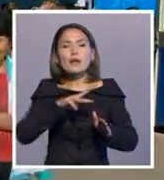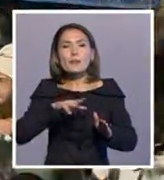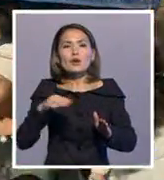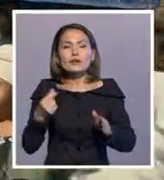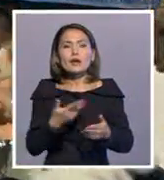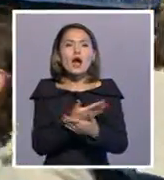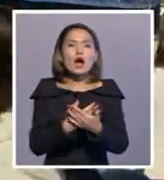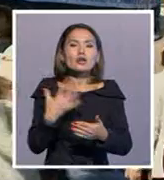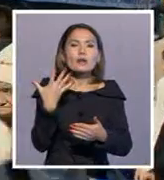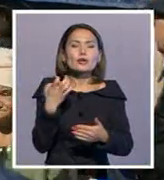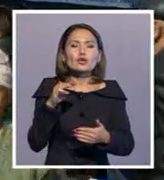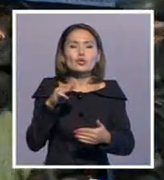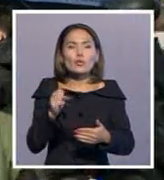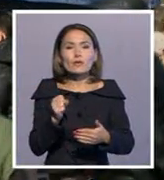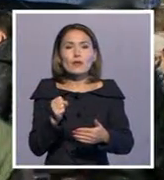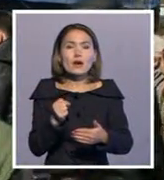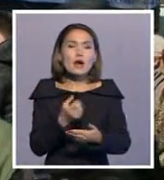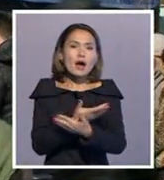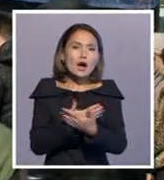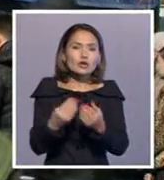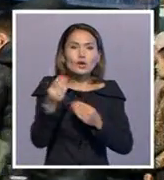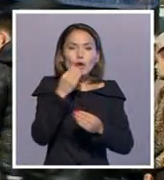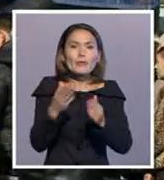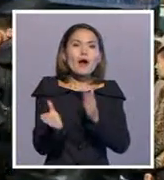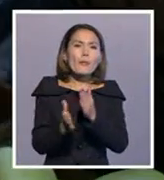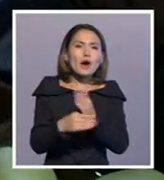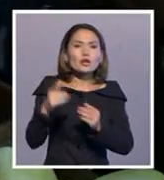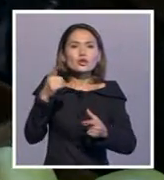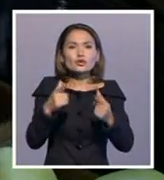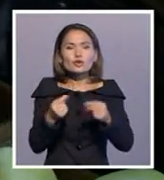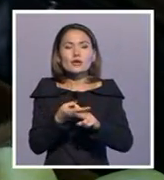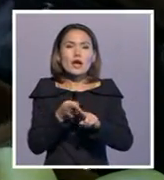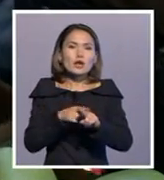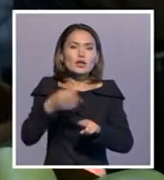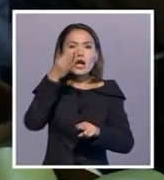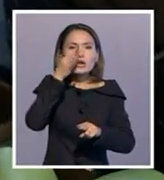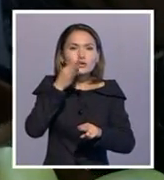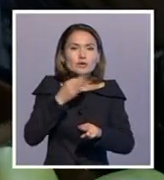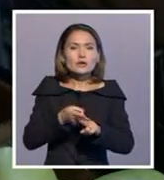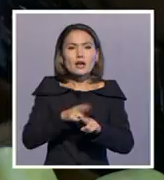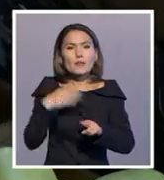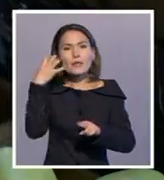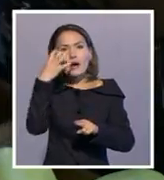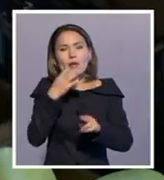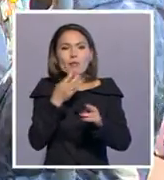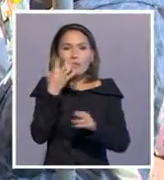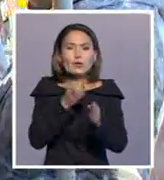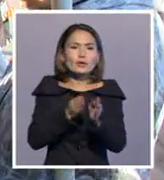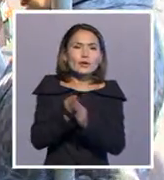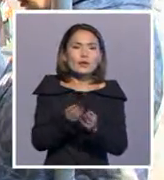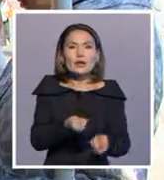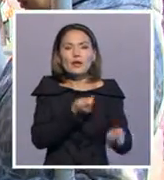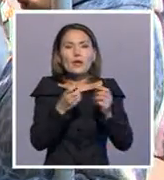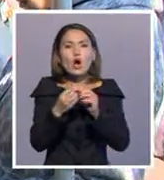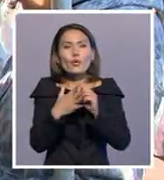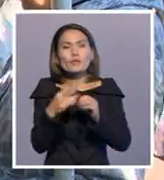500 тоннаға жуық азық-түлік әкелді. Жәрмеңкеде ет, балық, сүт, бал, көкөніс, жеміс-жидек, ұн, жармалар нарықпен салыстырғанда